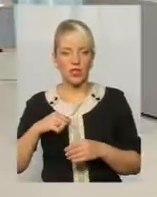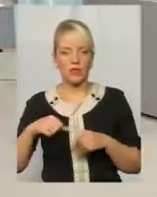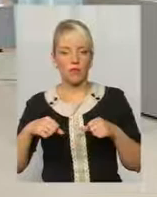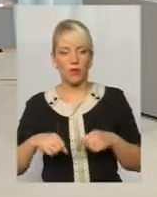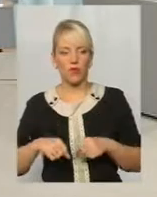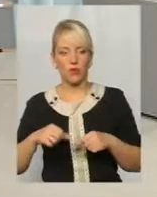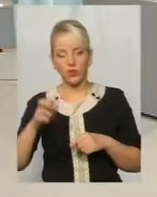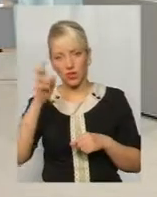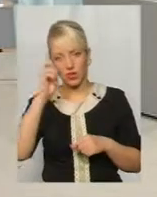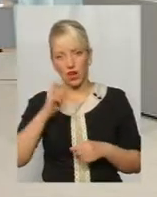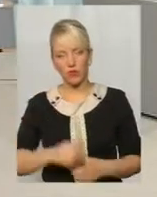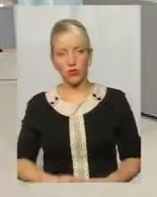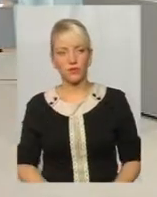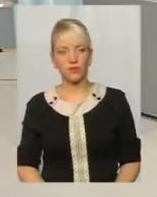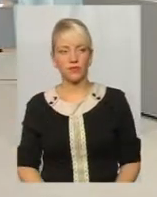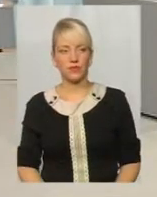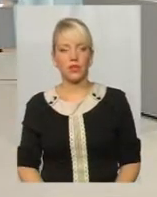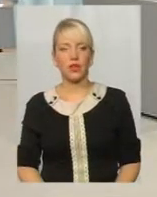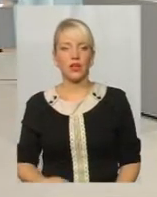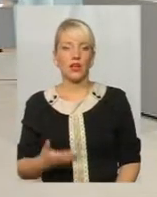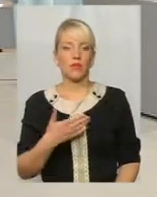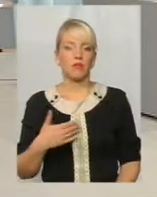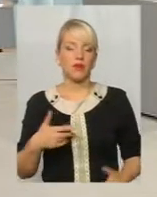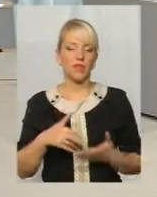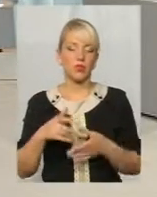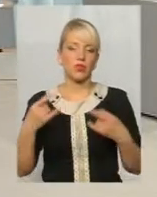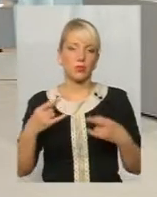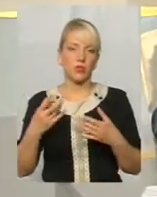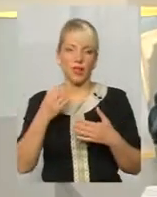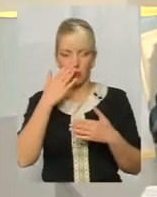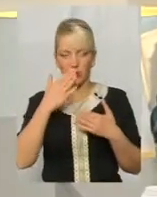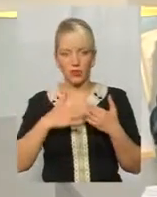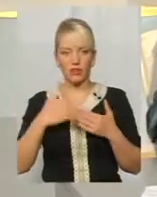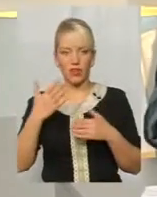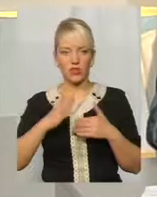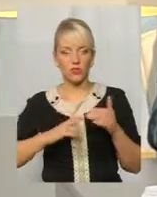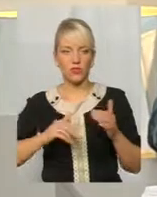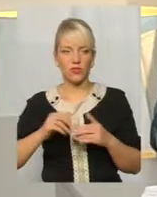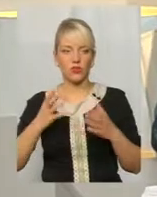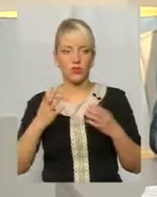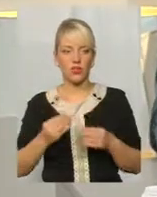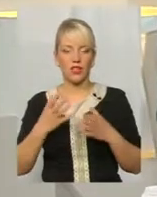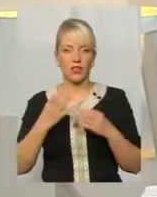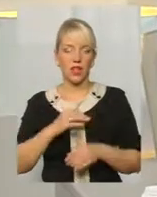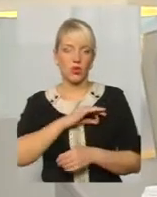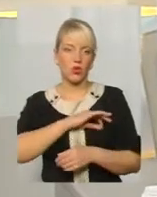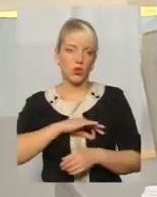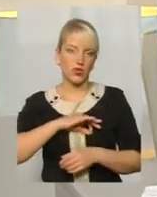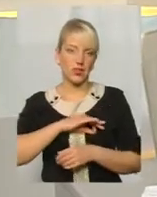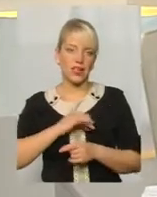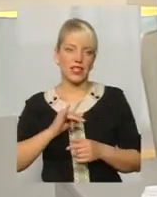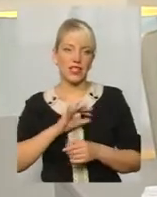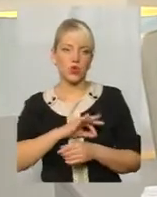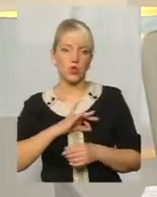Власне, ми виходимо в ефір напередодні вашого професійного дня, дня юриста. Саме